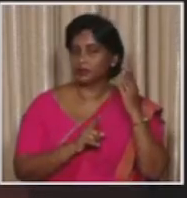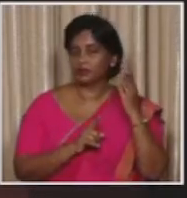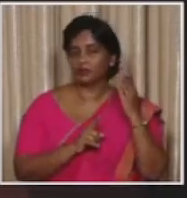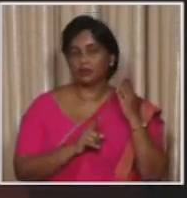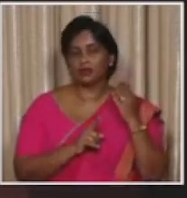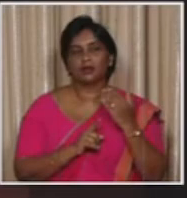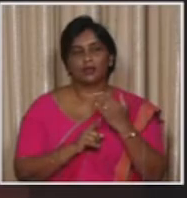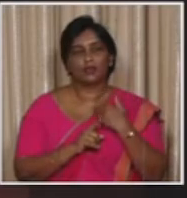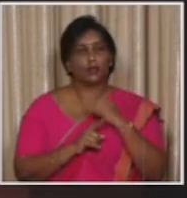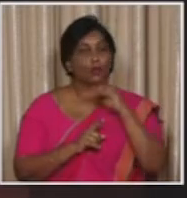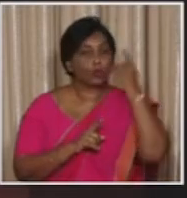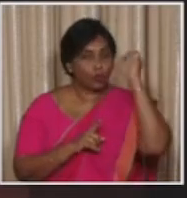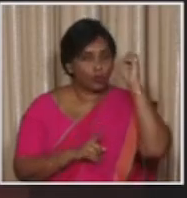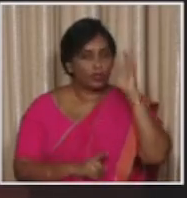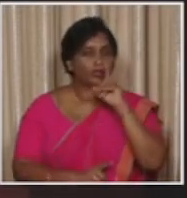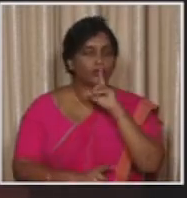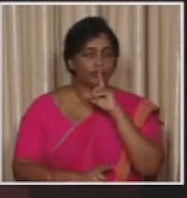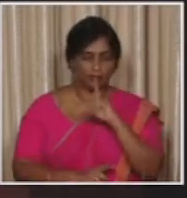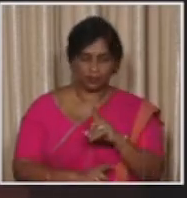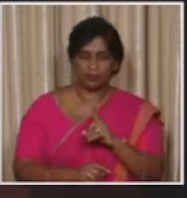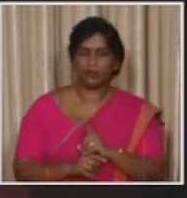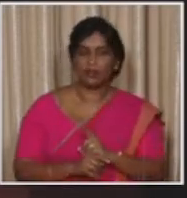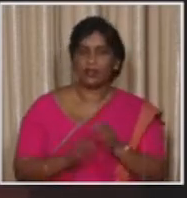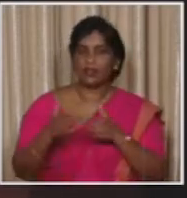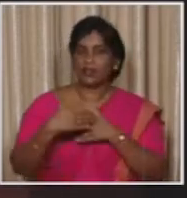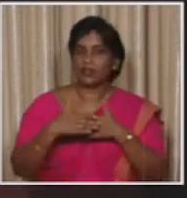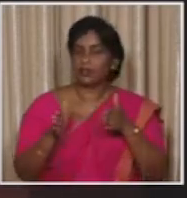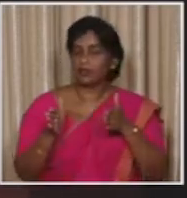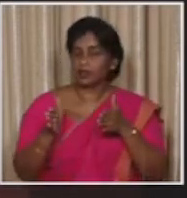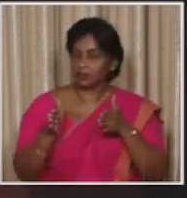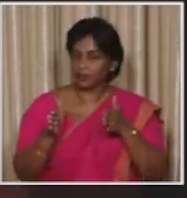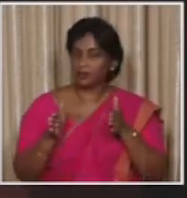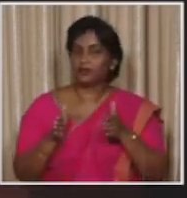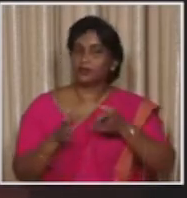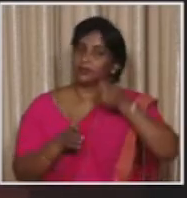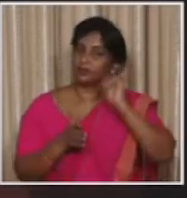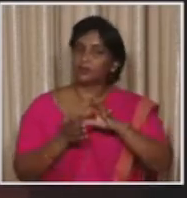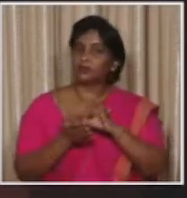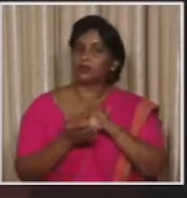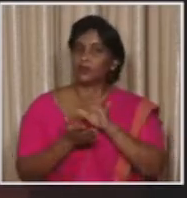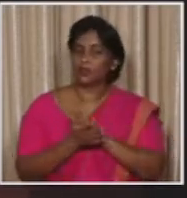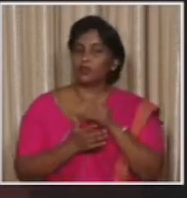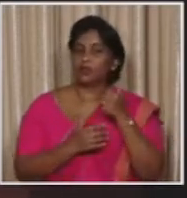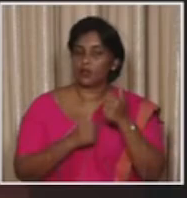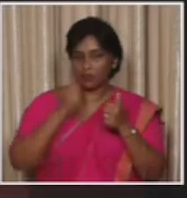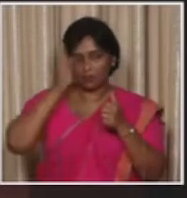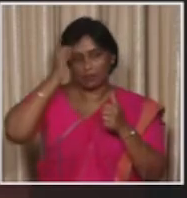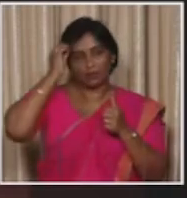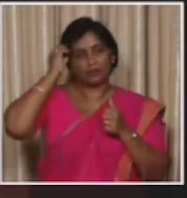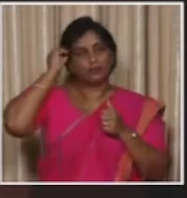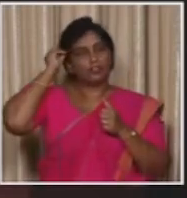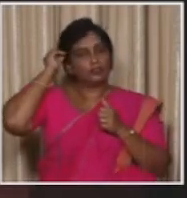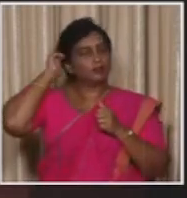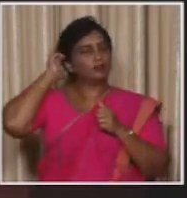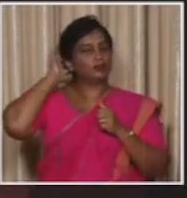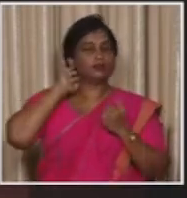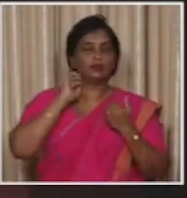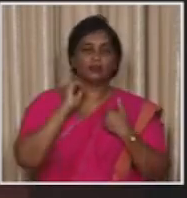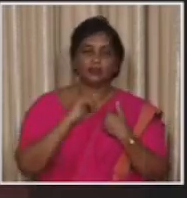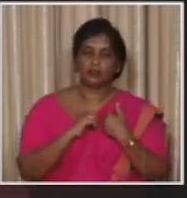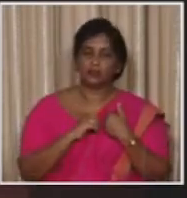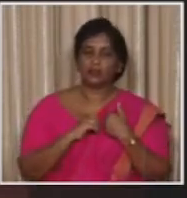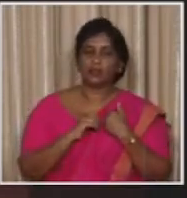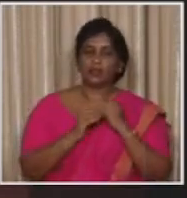මම උදෙත් කිව්වා කැබිනට් එක තීන්දුව කරා හොඳ තීන්දුවක්. අපේ